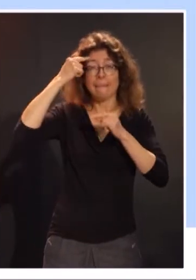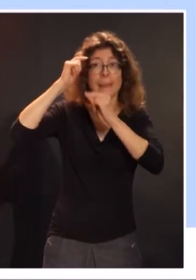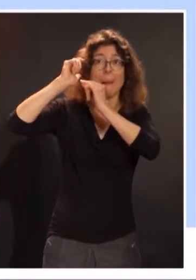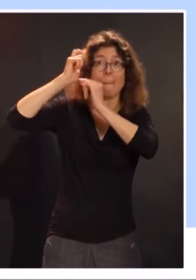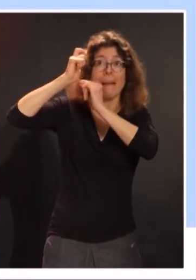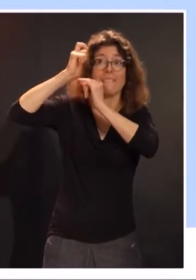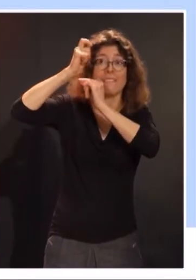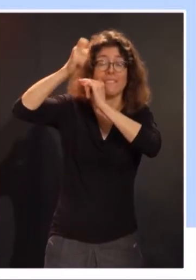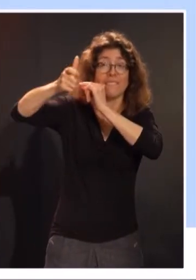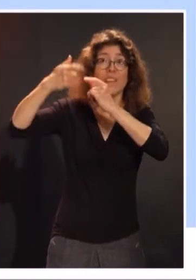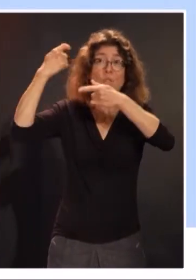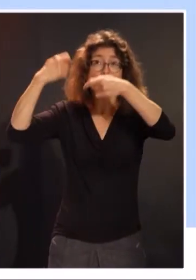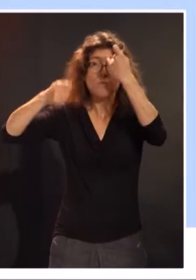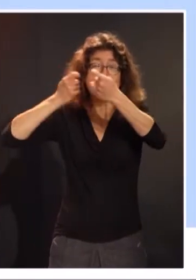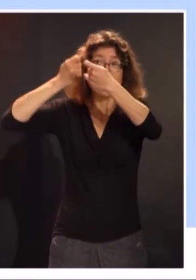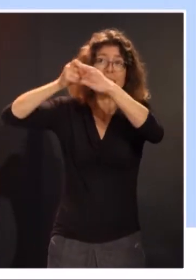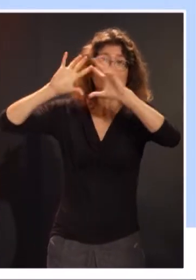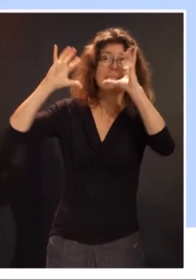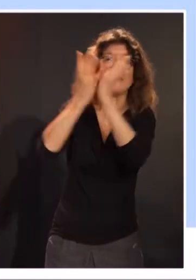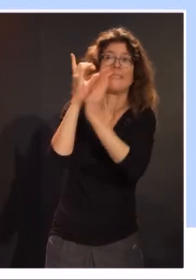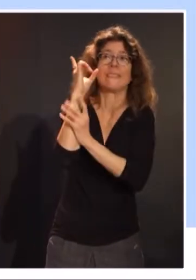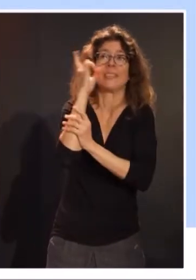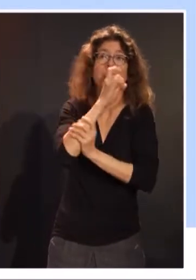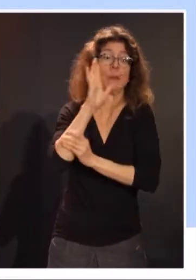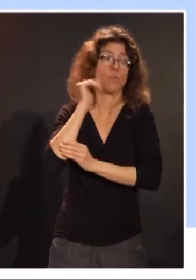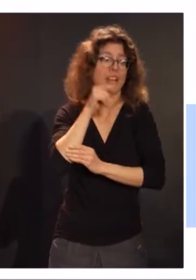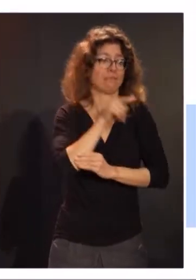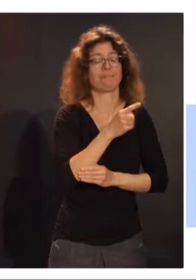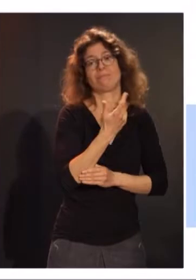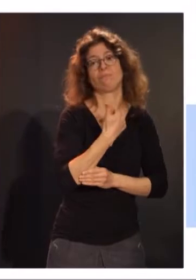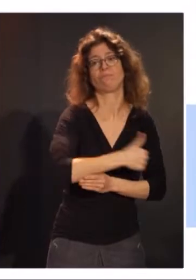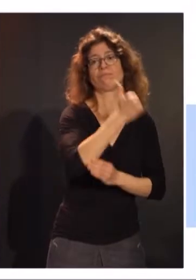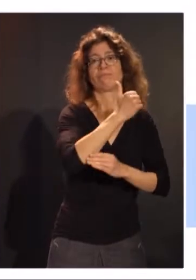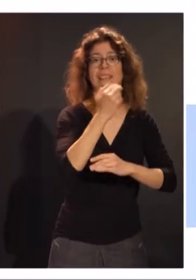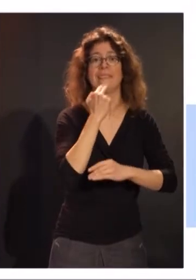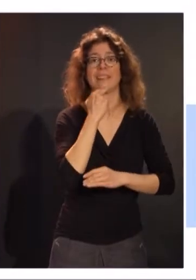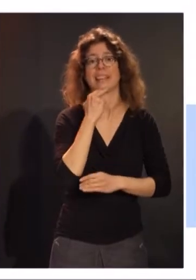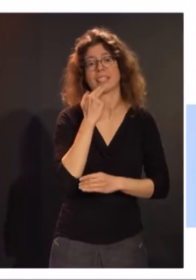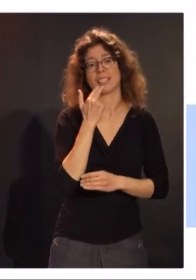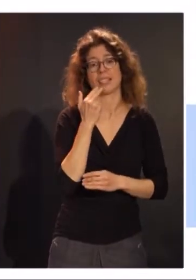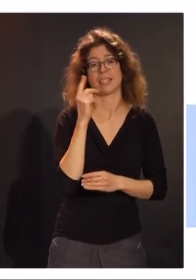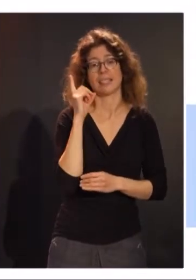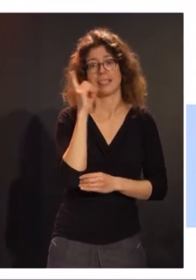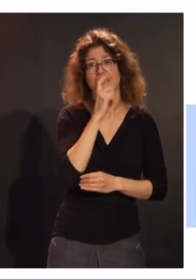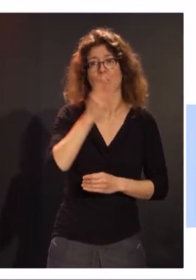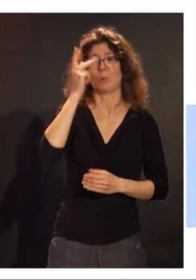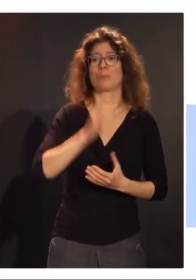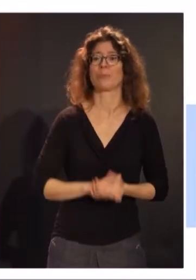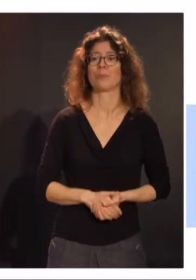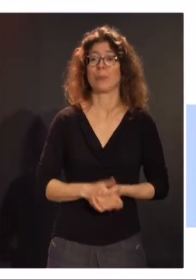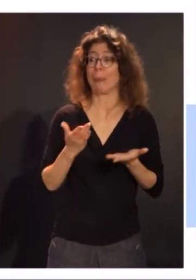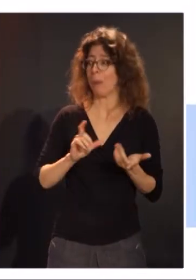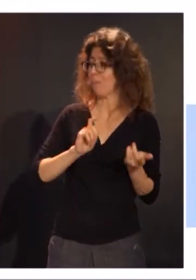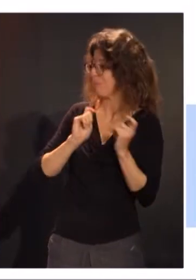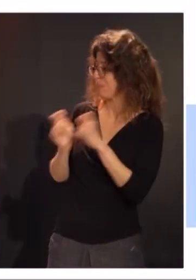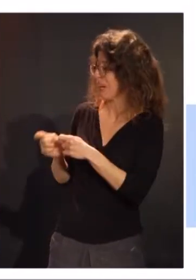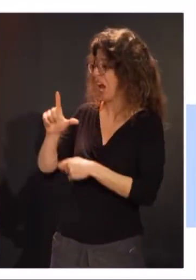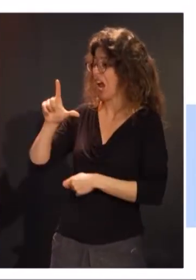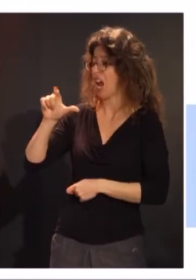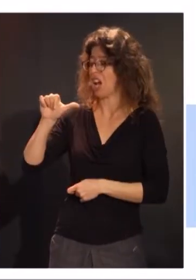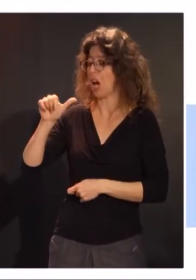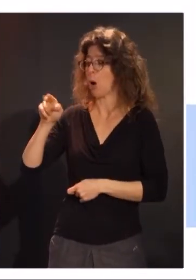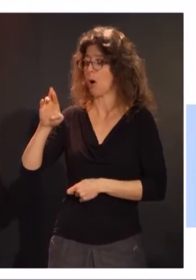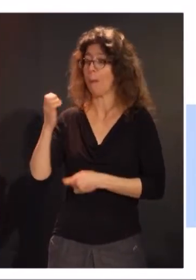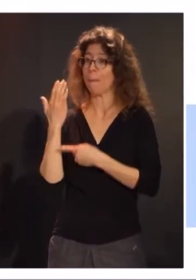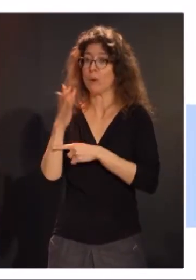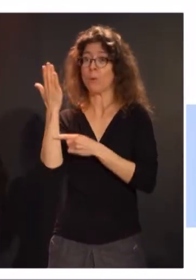en place une organisation efficace et autonome. Donc je vais laisser maintenant la parole à Laure pour une autre situation. Julien.